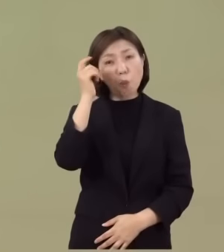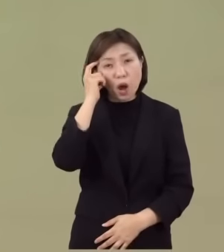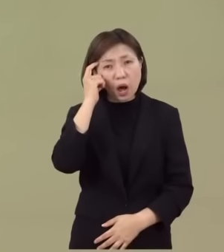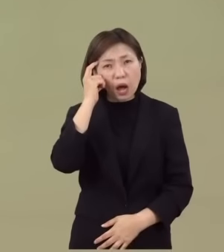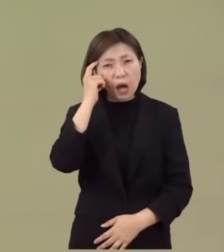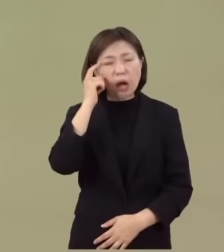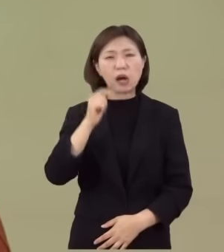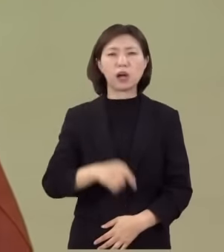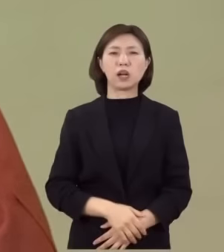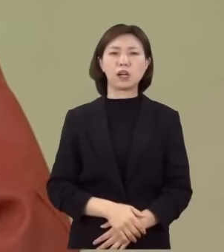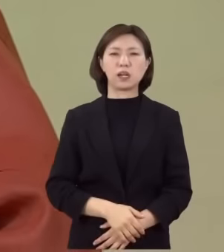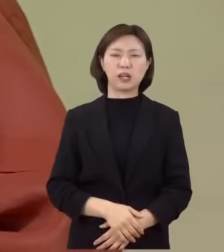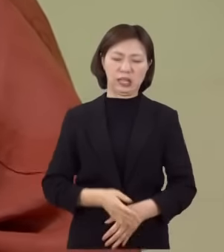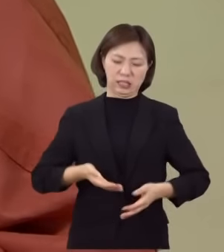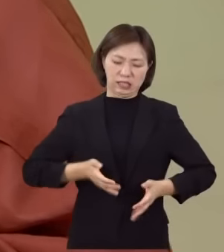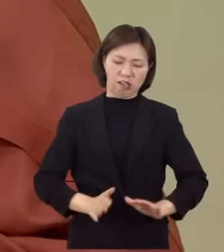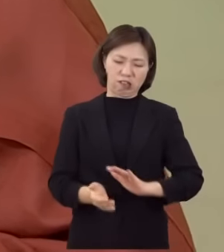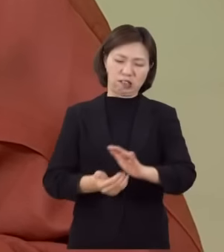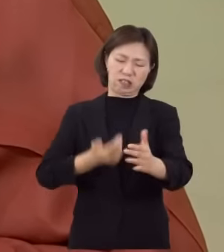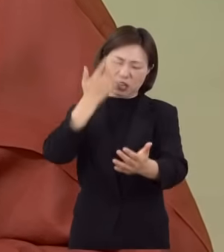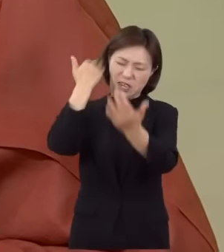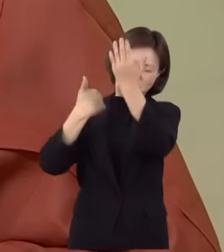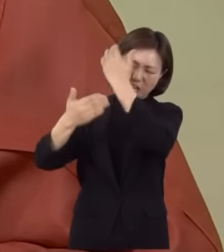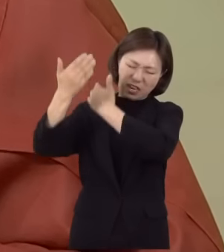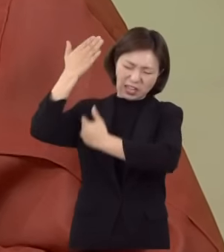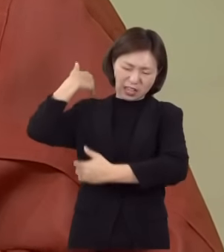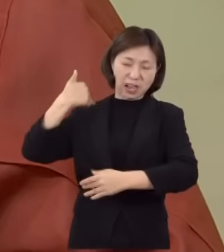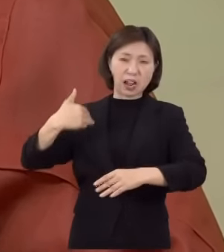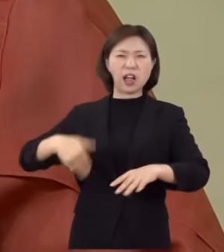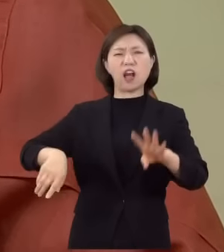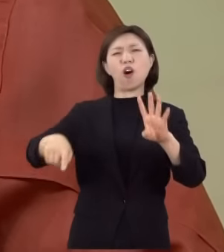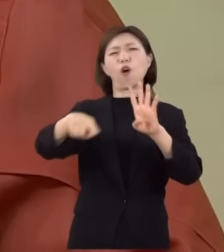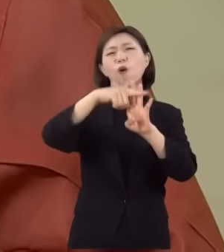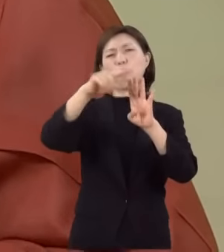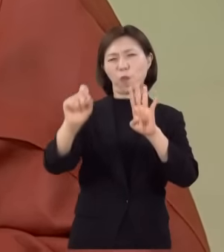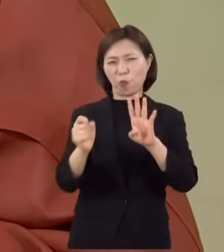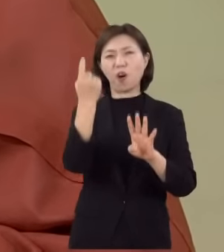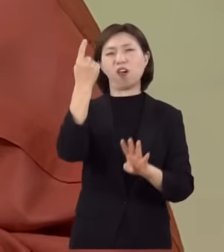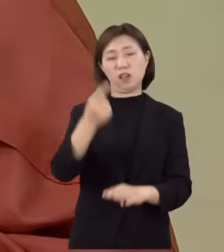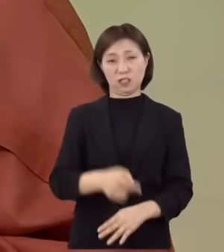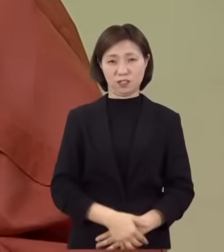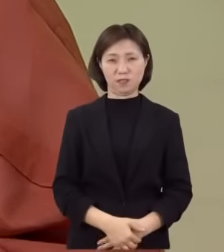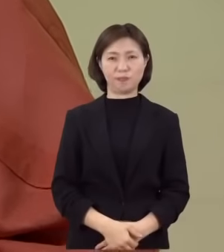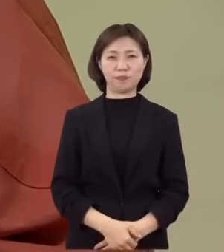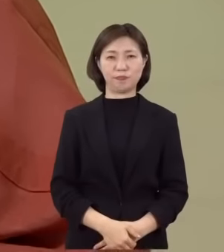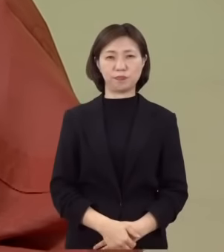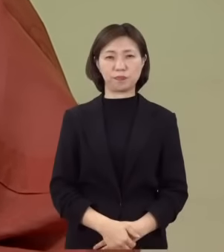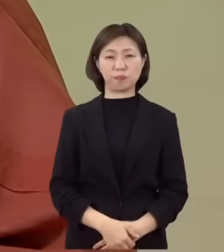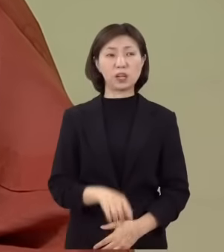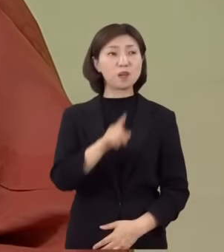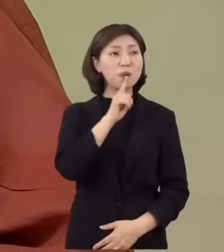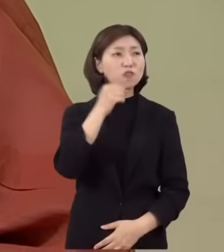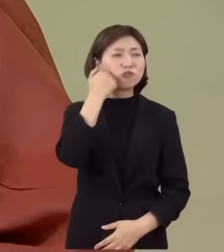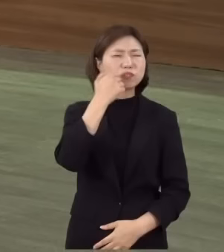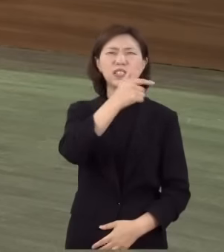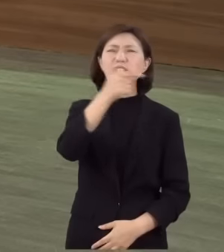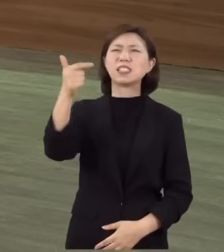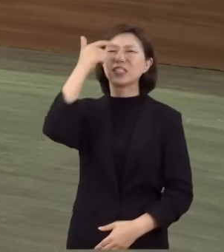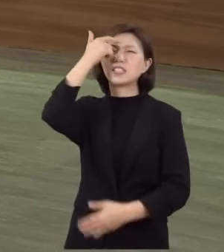대부분 내가 전생에 지은 어병 이다라는 이야기를 큰 스님들이 많이